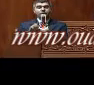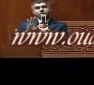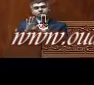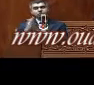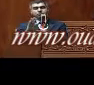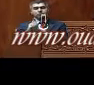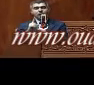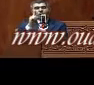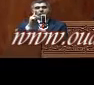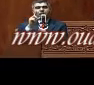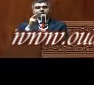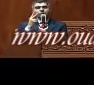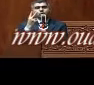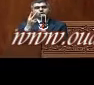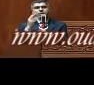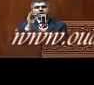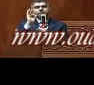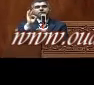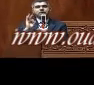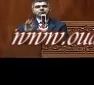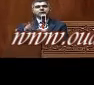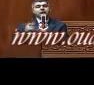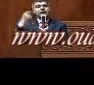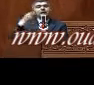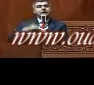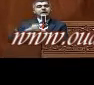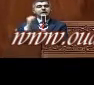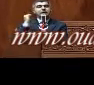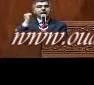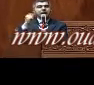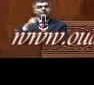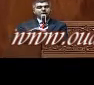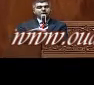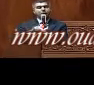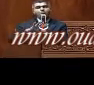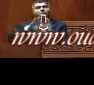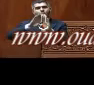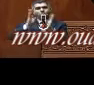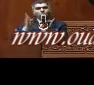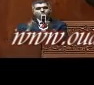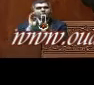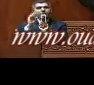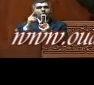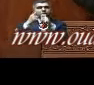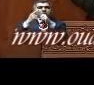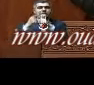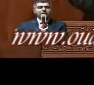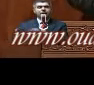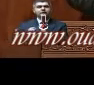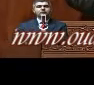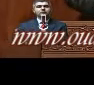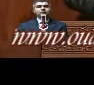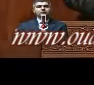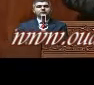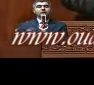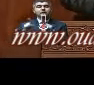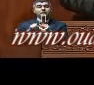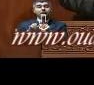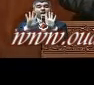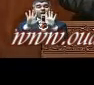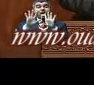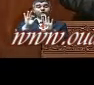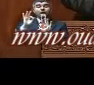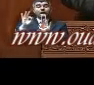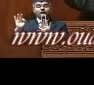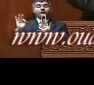بين 1 و2% من الضريبة على كل المداخل ديالو. إطلاق برنامج تأهيل 10,000 من حاملي